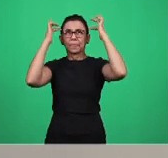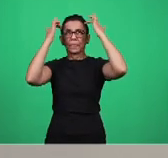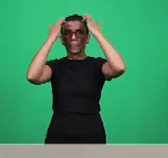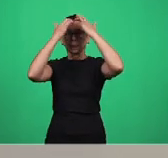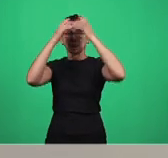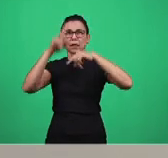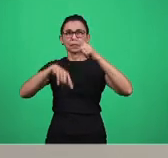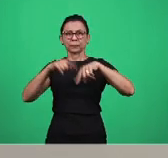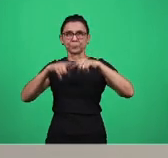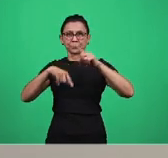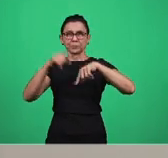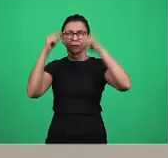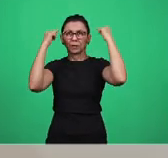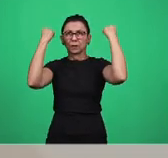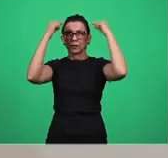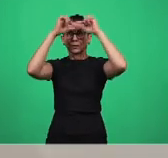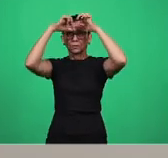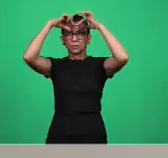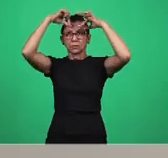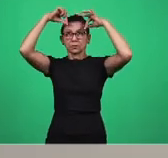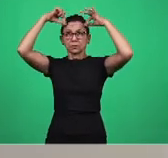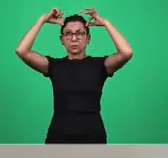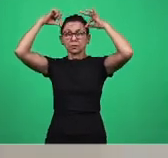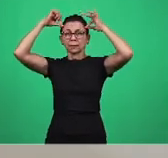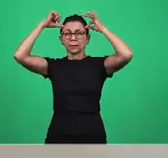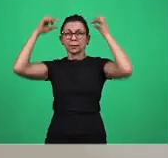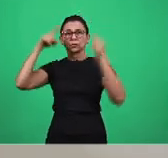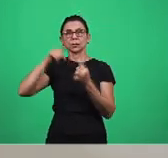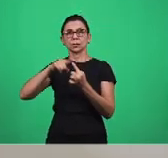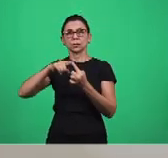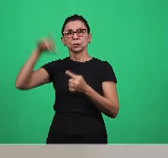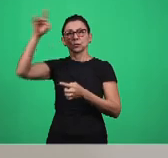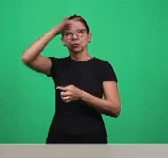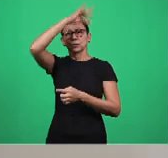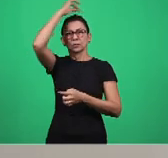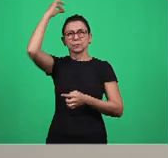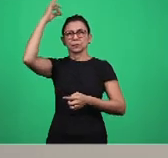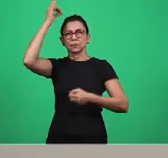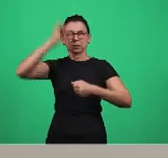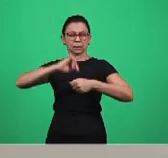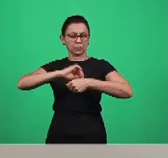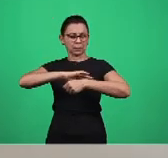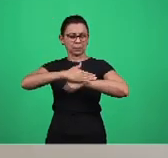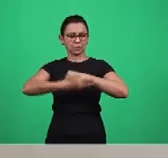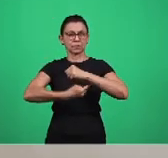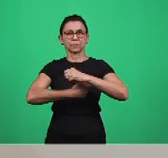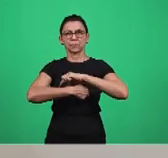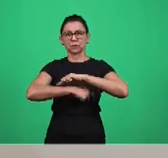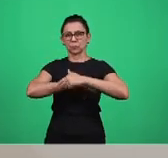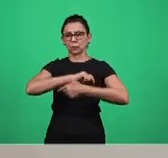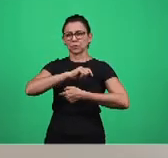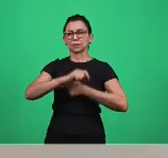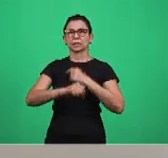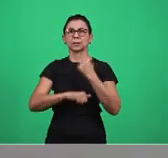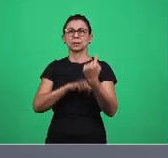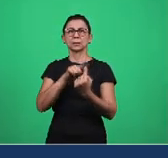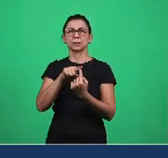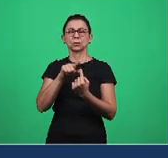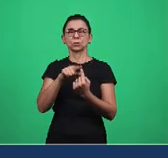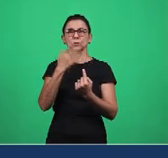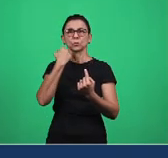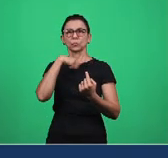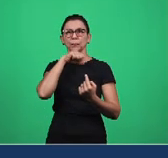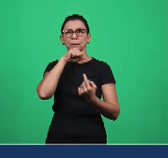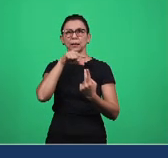bijoux dans les bras symbolisaient le Père et le Fils. Donc